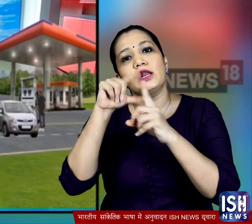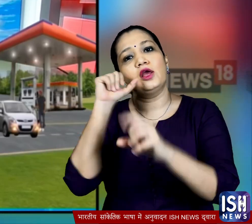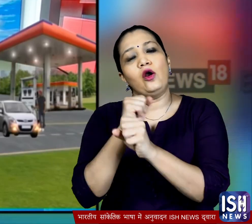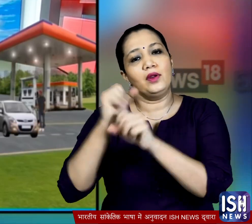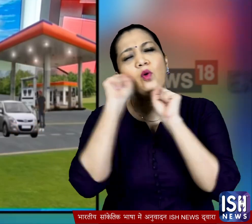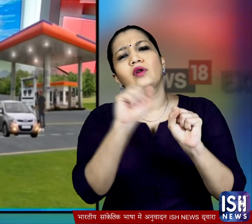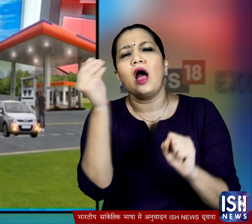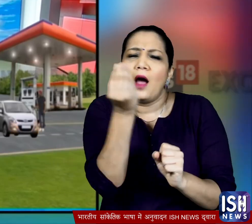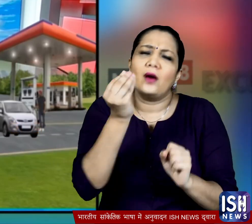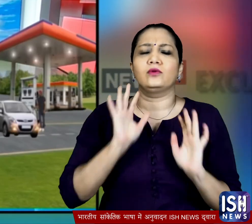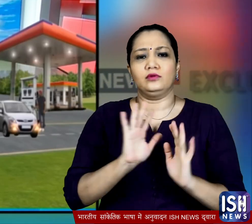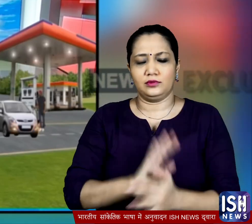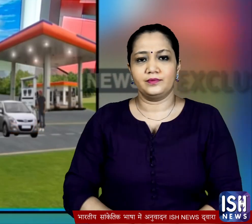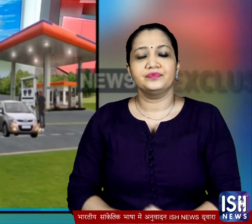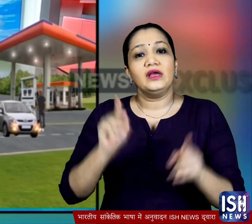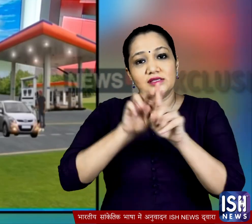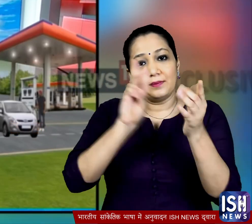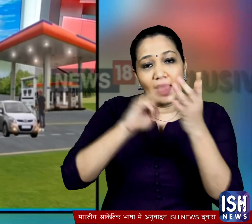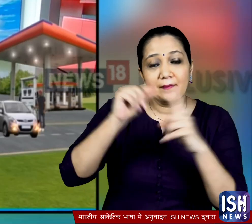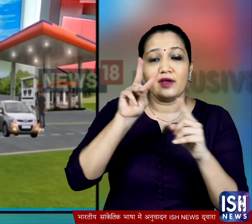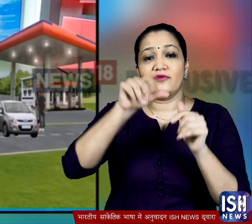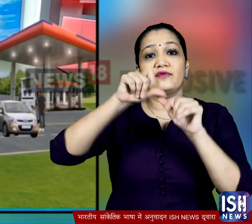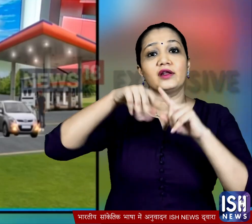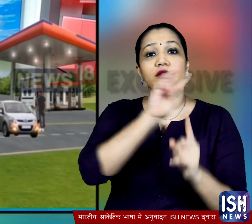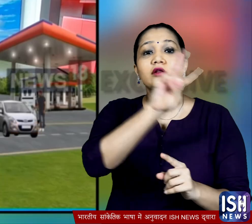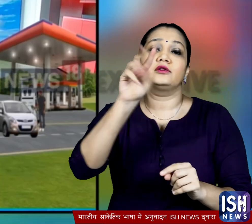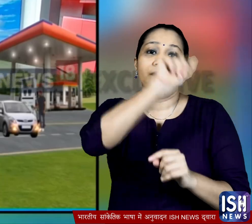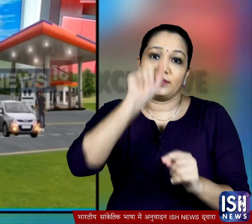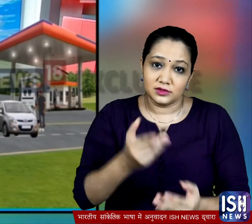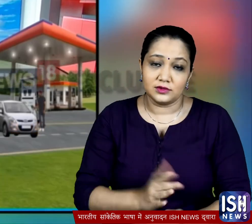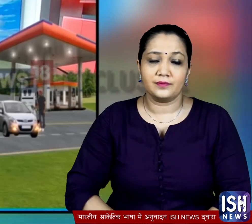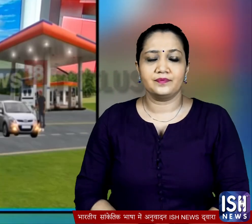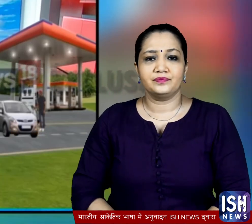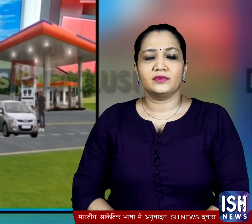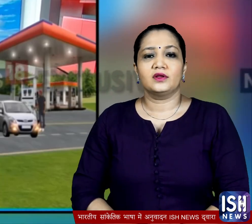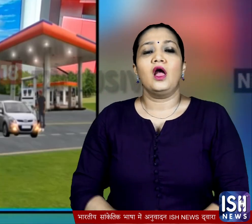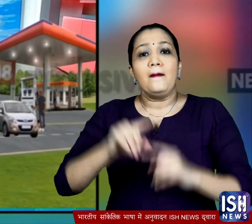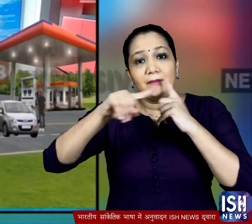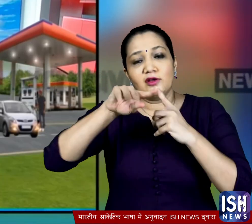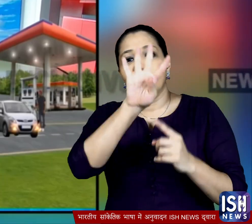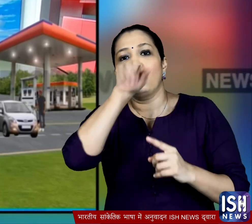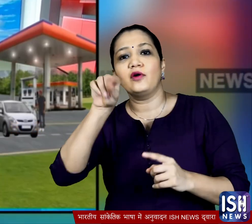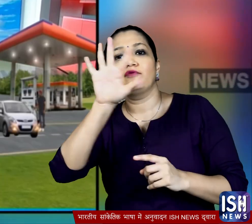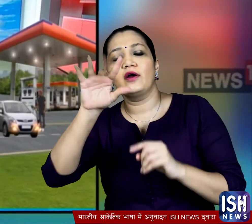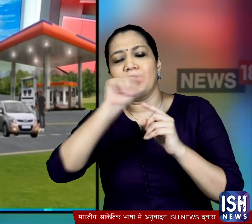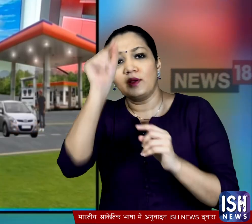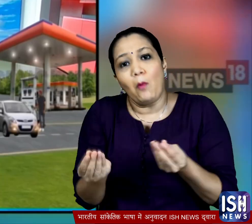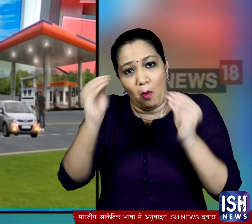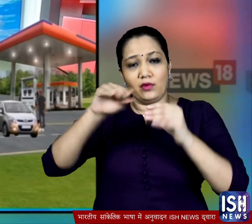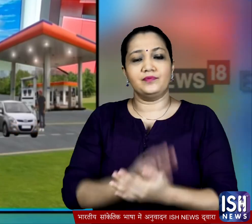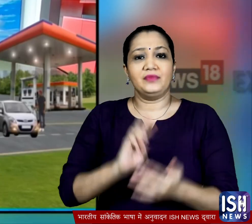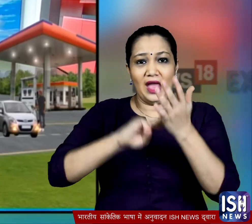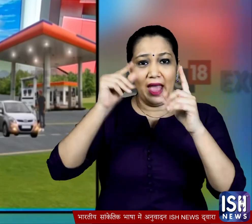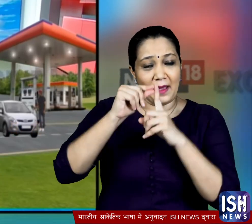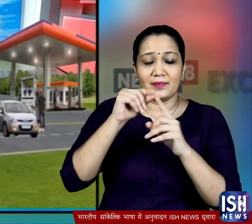होंगे तकरीबन। इसी तरह मध्य प्रदेश में वैट की दर 33% है। इसके अलावा 4.5 रुपए एडिशनल वैट भी है। मतलब अगर मध्य प्रदेश